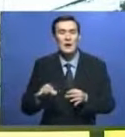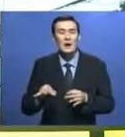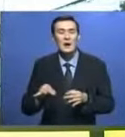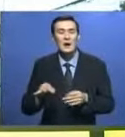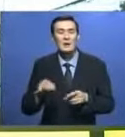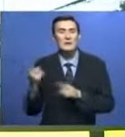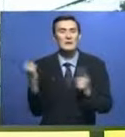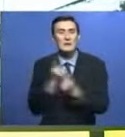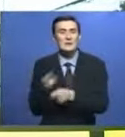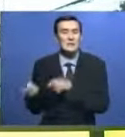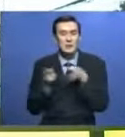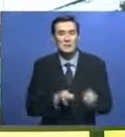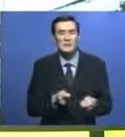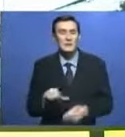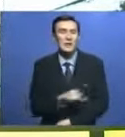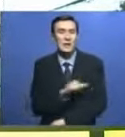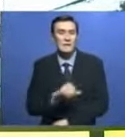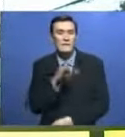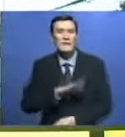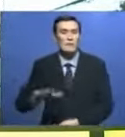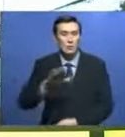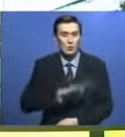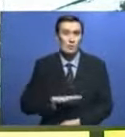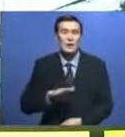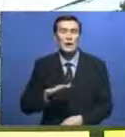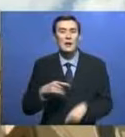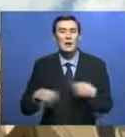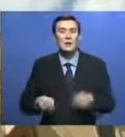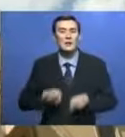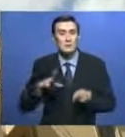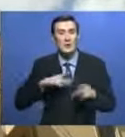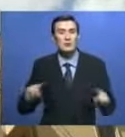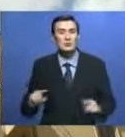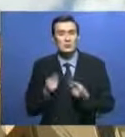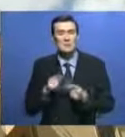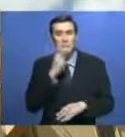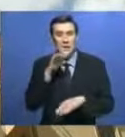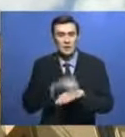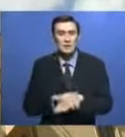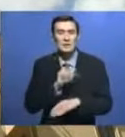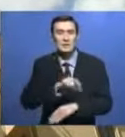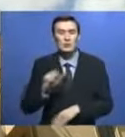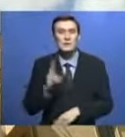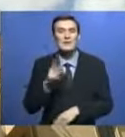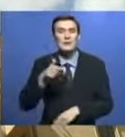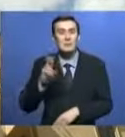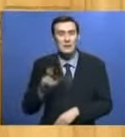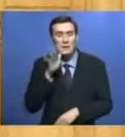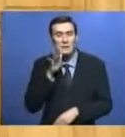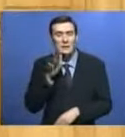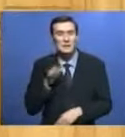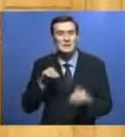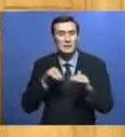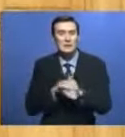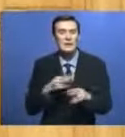организовал транзитный канал поставки героина в Европу. Наркоторговец был арестован с поличным сотрудниками КГБ в момент